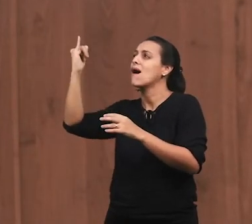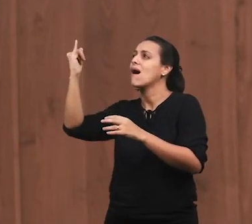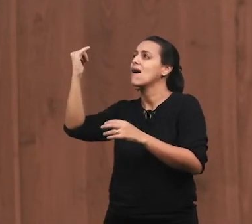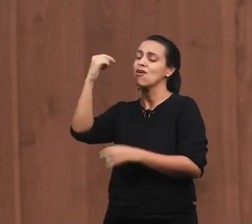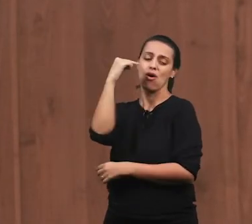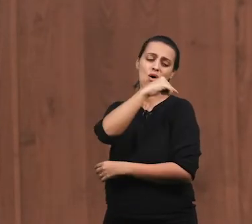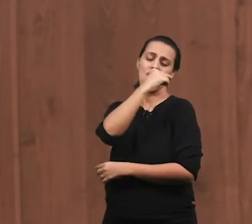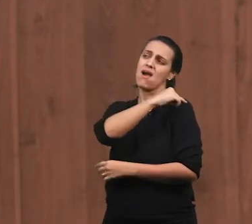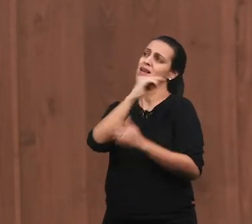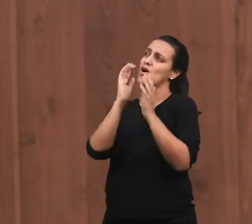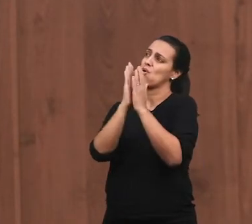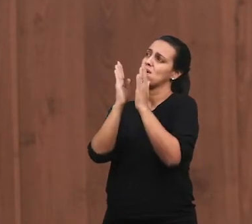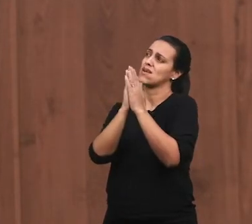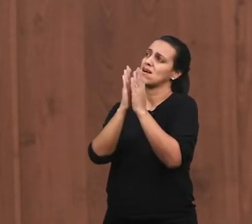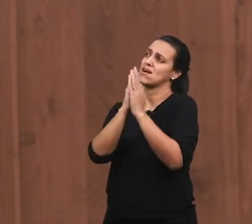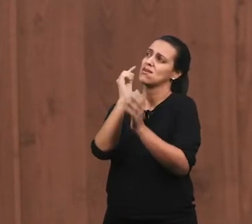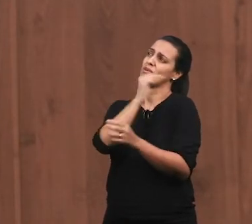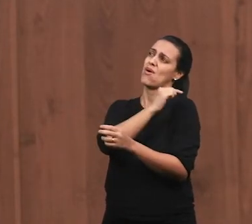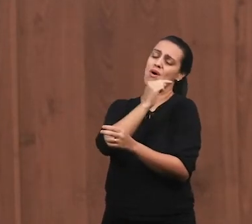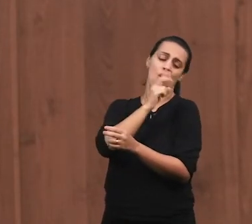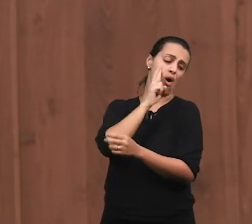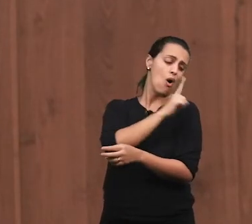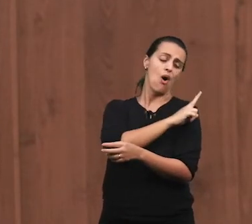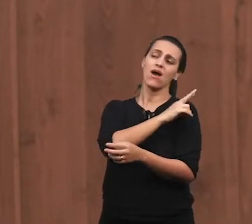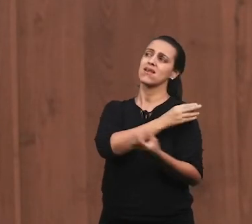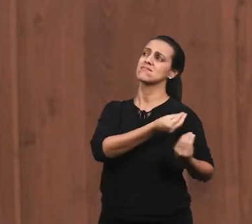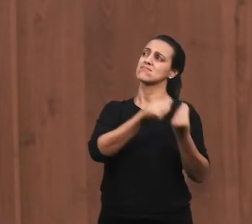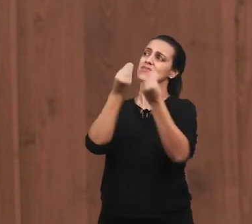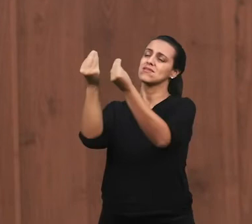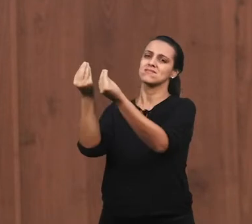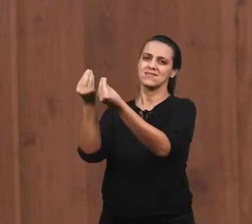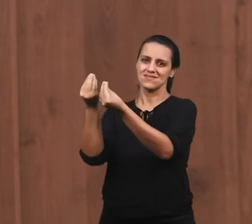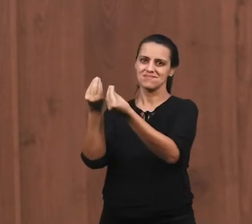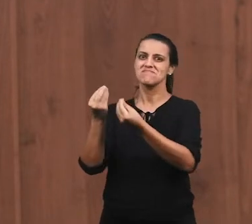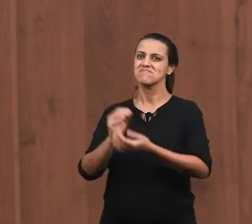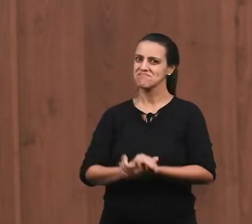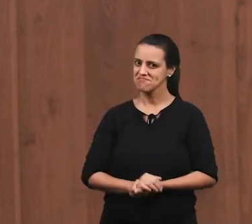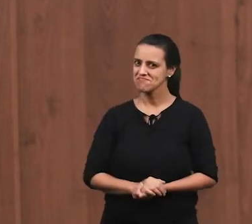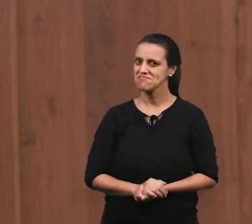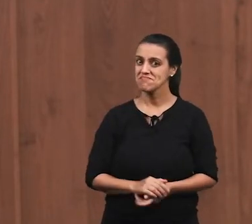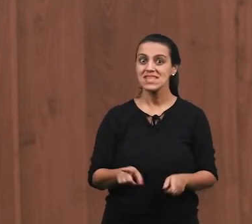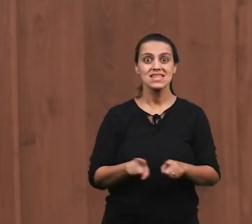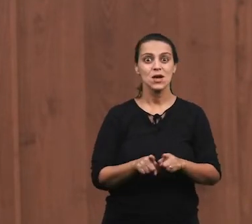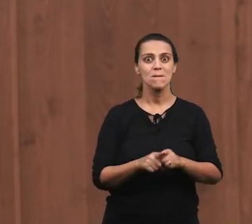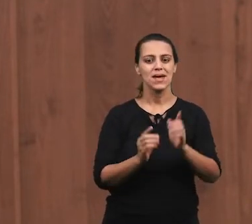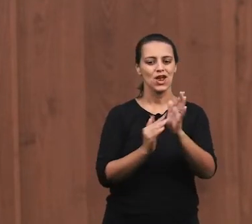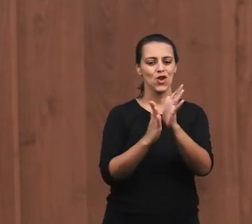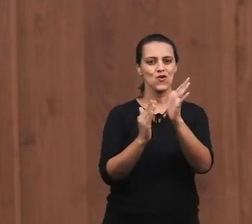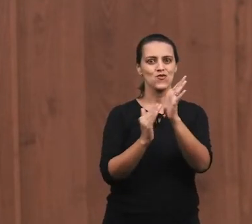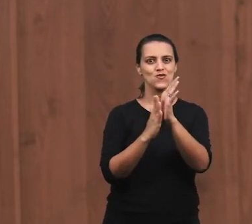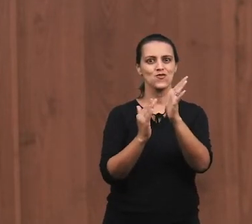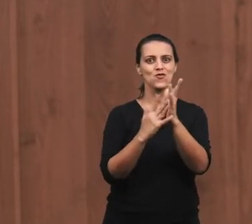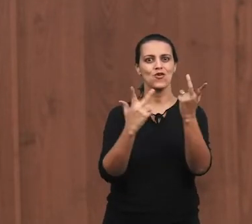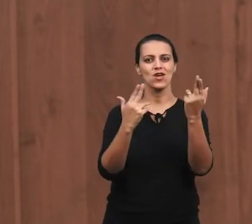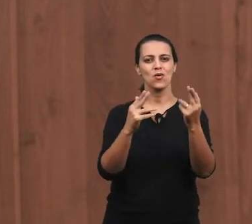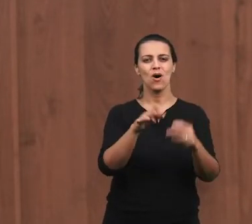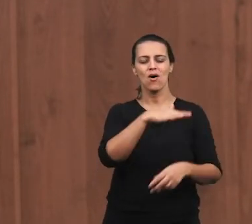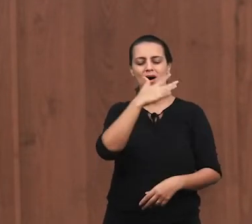сходящим с небес. И хлеб этот был приносим вот здесь, вот на этом столе, столе